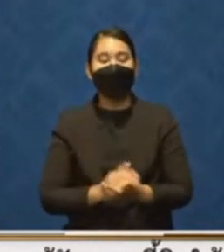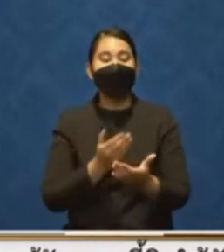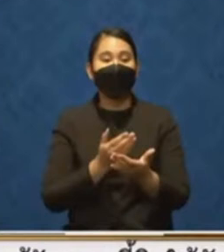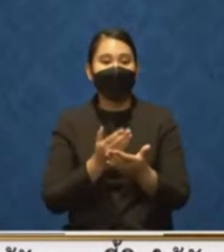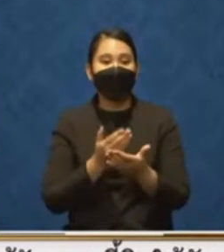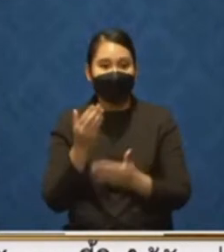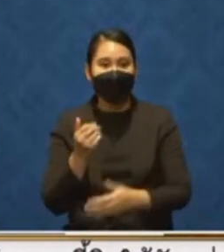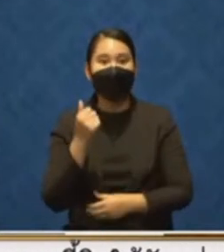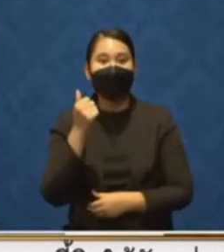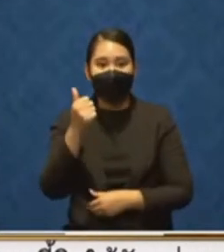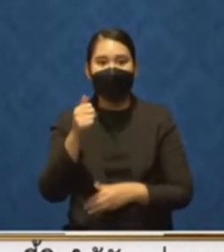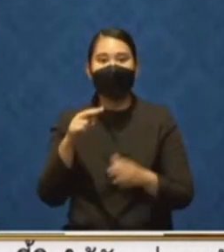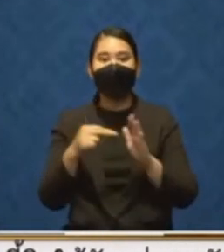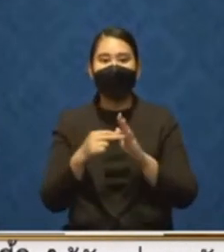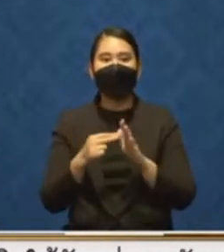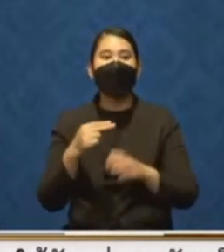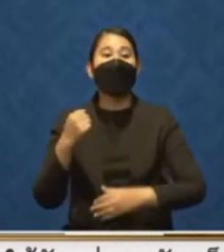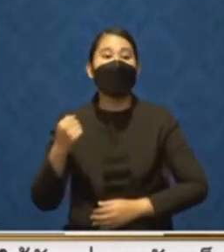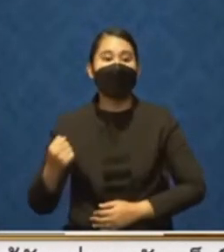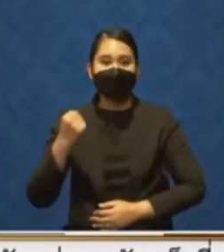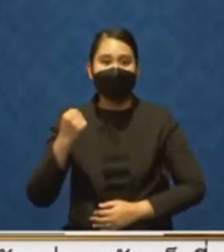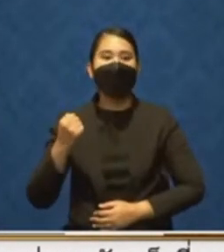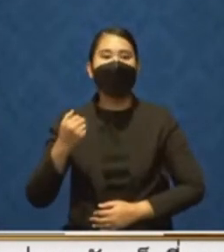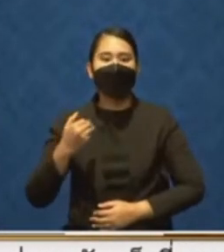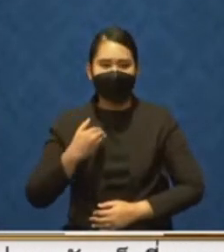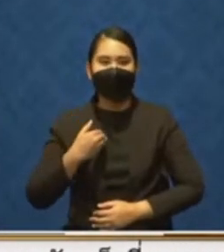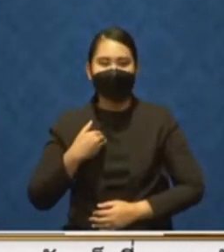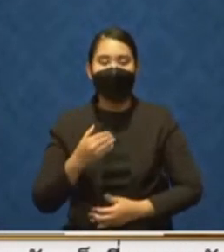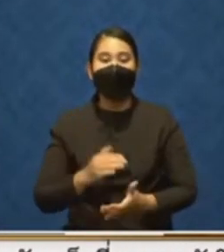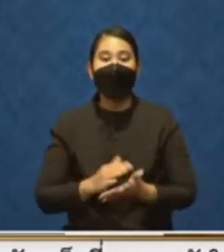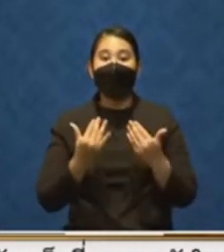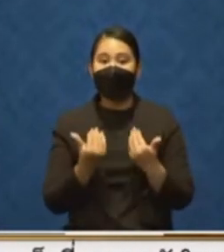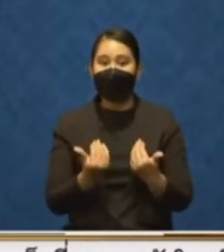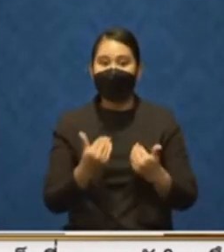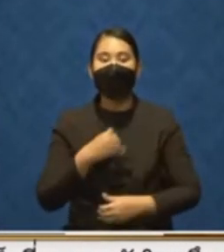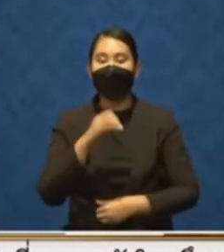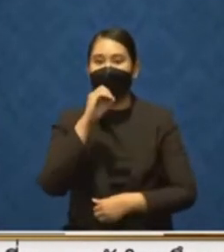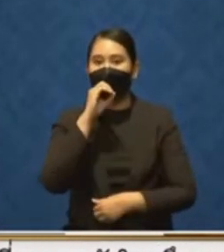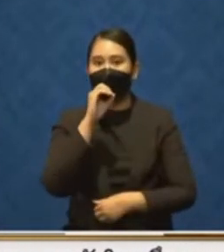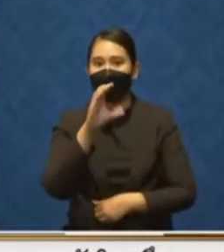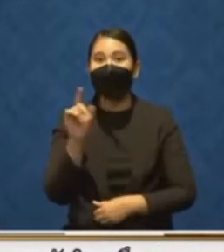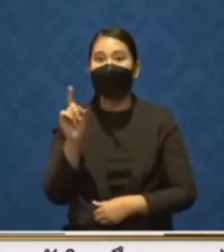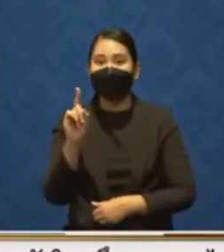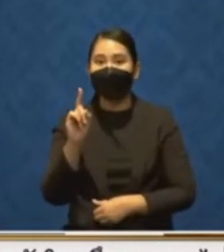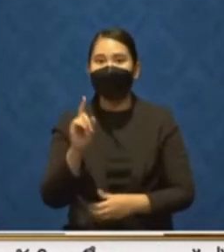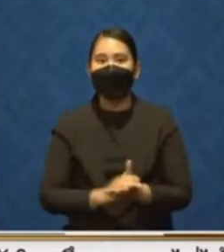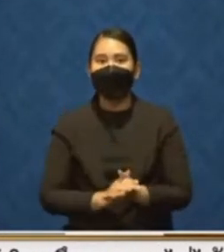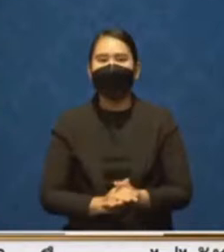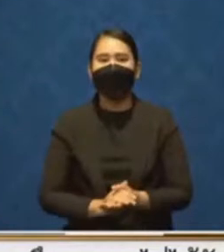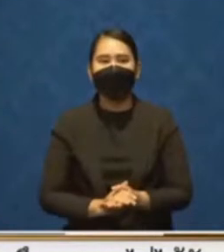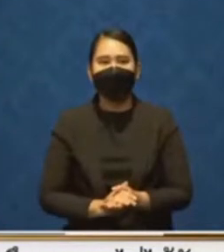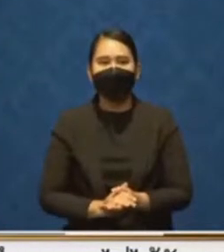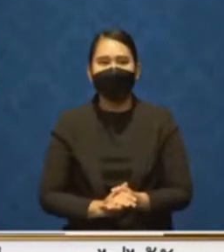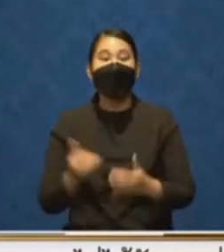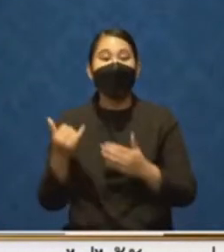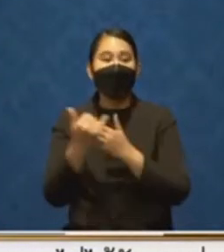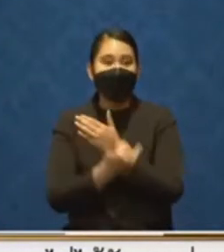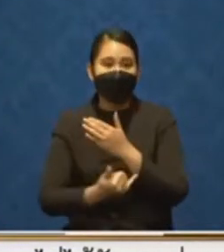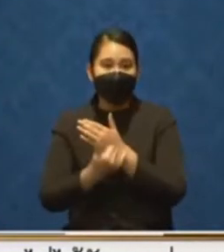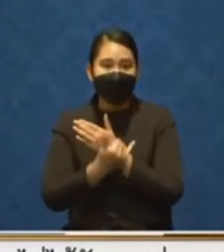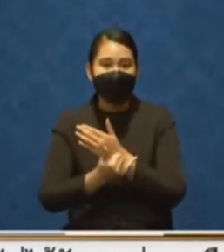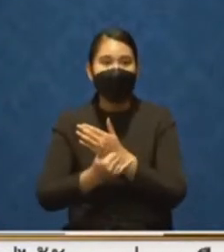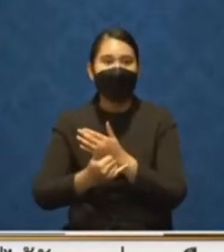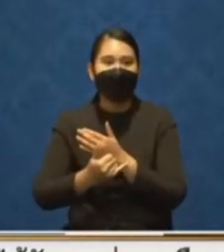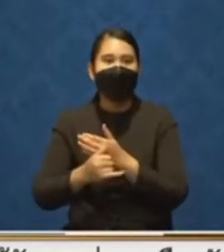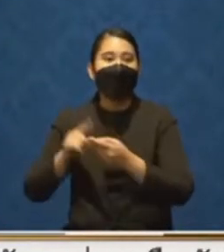มาก็ทำให้เกิดความเชื่อมั่นไว้วางใจผมกราบเรียนว่าวันนี้เขาบอกถึงแม้ว่าจะเป็นมิตรกันก็ตามแต่เรื่องสัตว์กายภาพใน